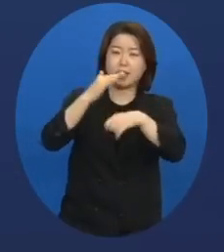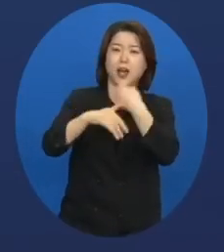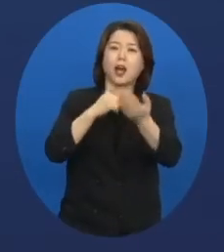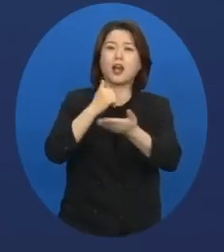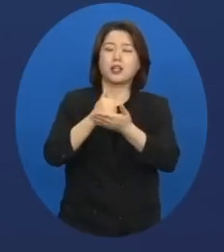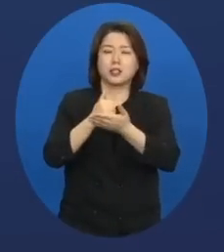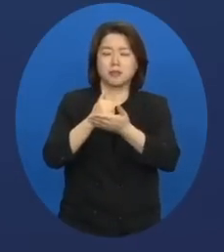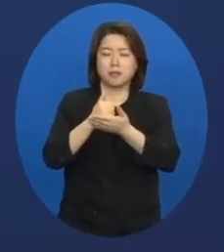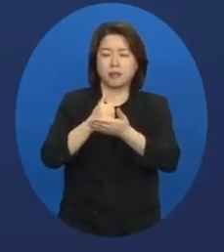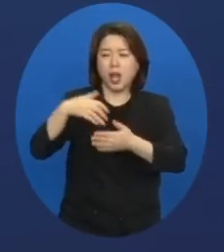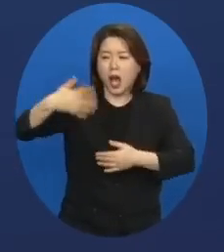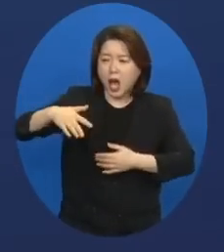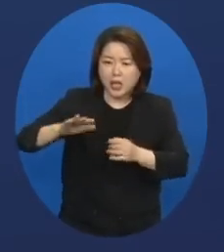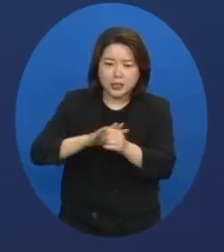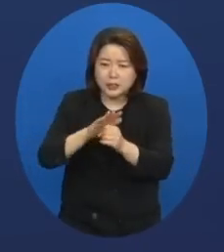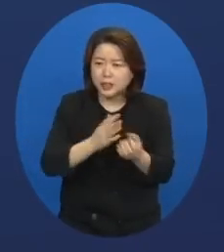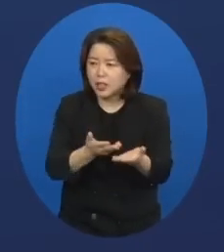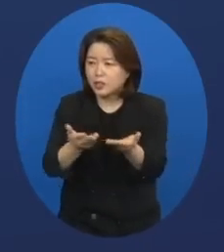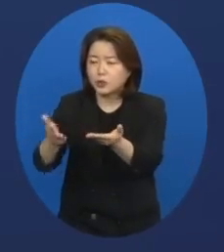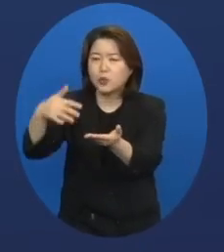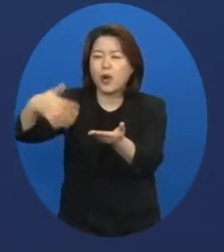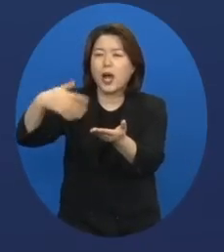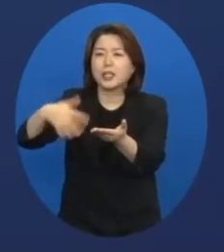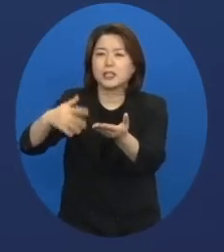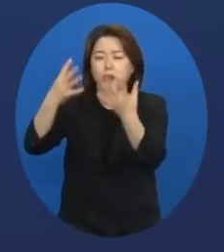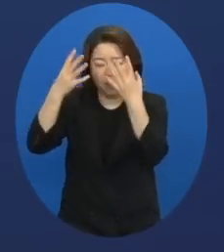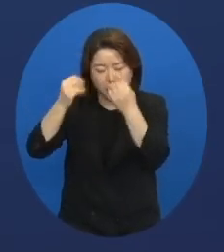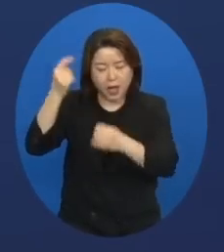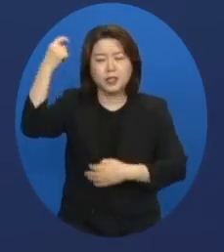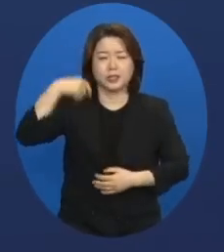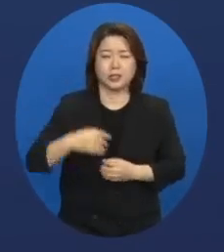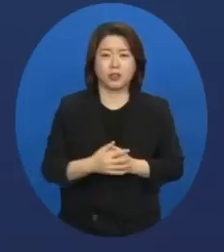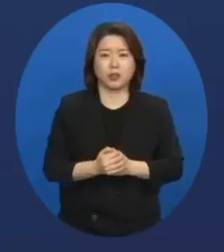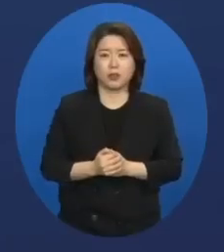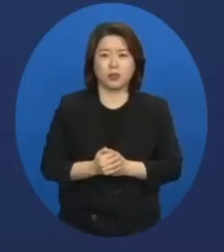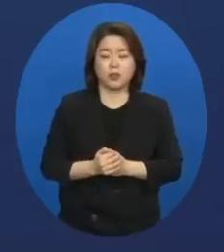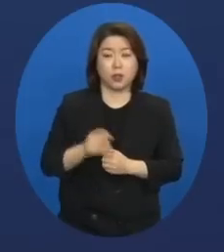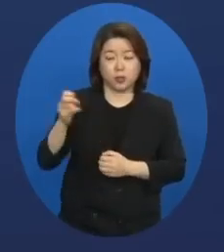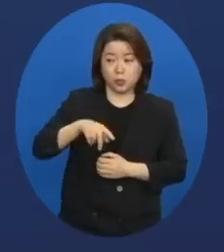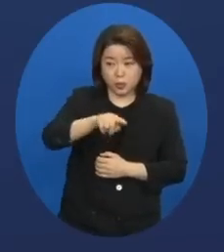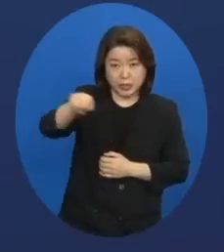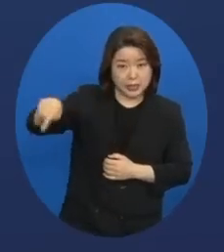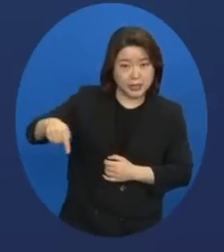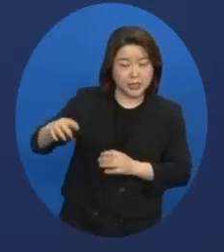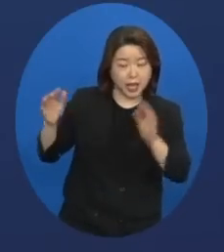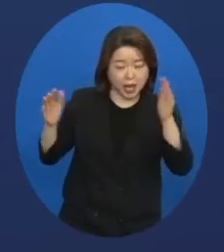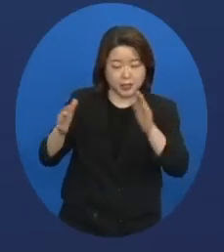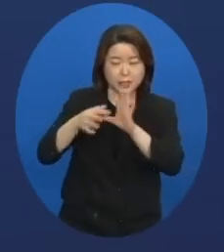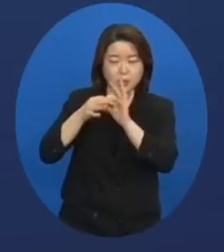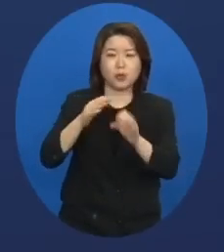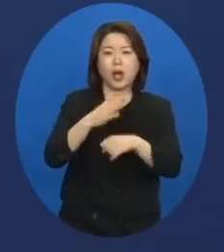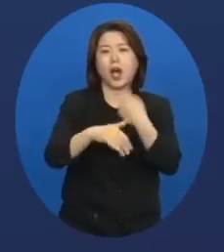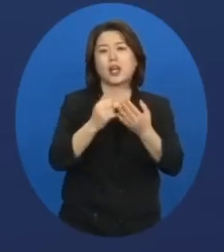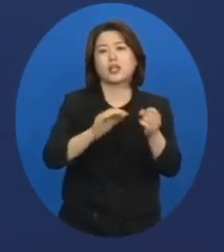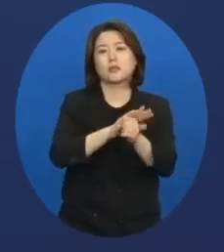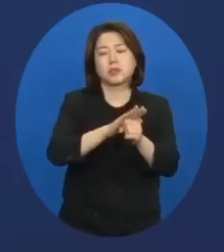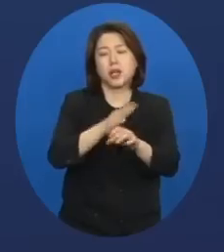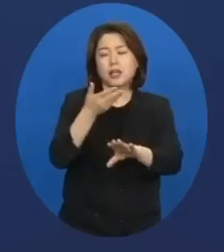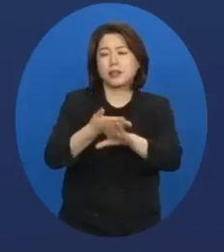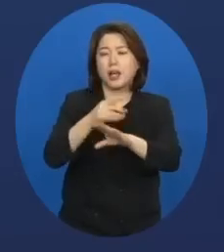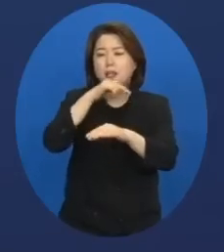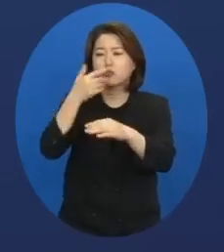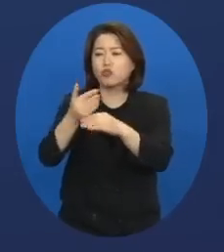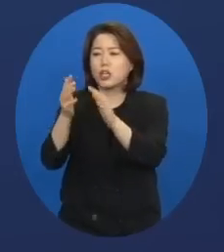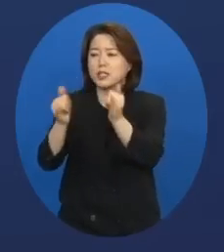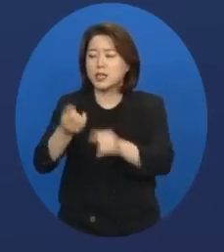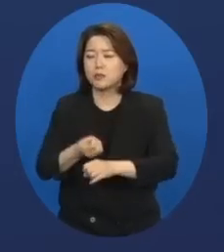아직 못다한 사랑 고백이 많으심을 깨닫습니다. 또한 이들을 통하여 하나님의 사랑을 다른 북한 사람들에게